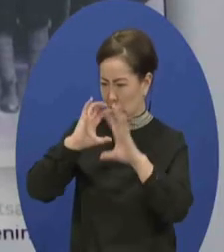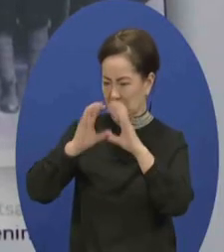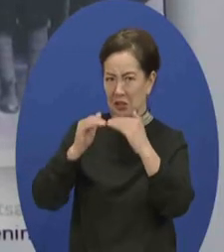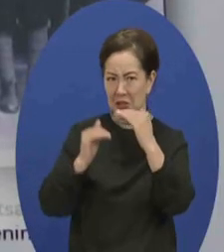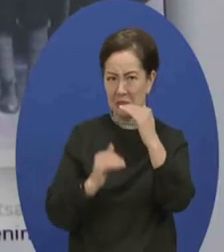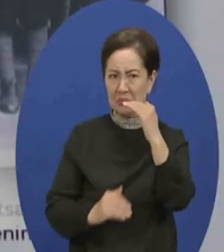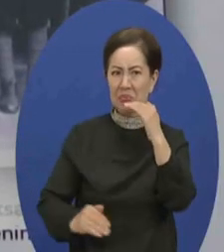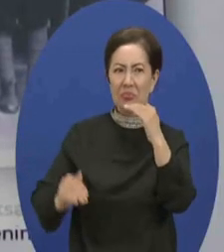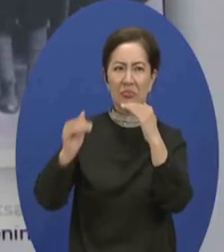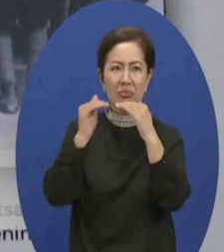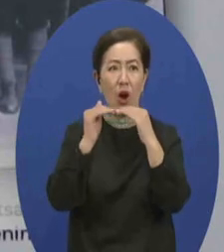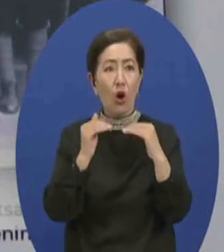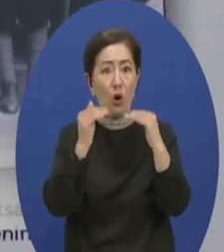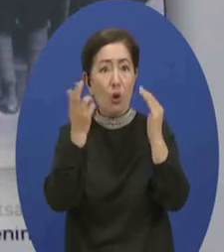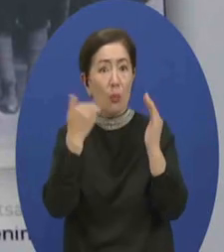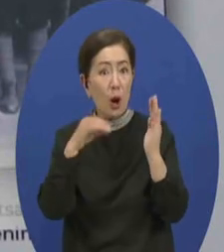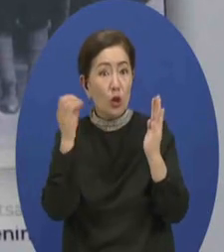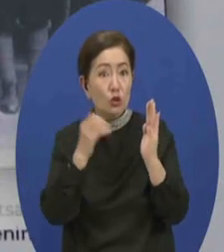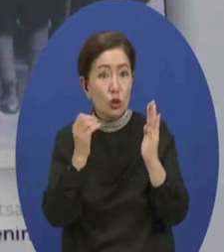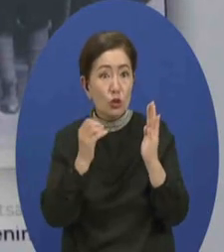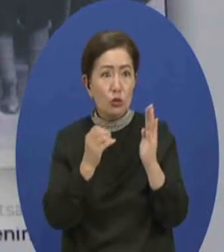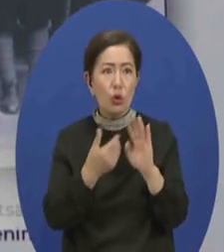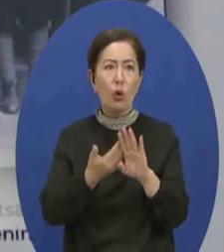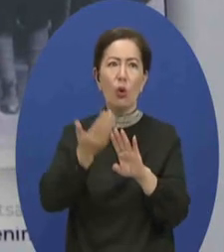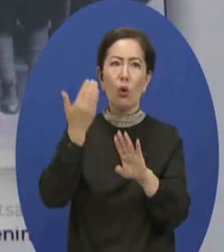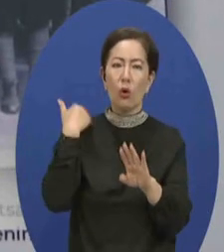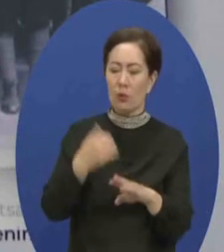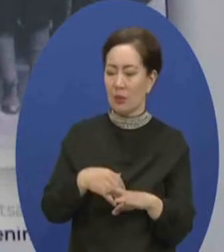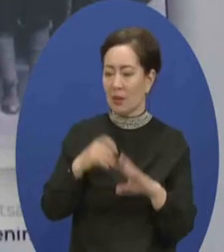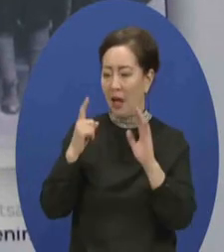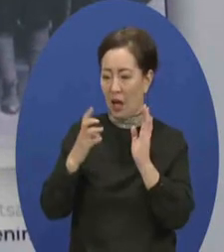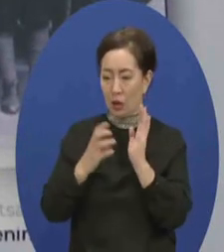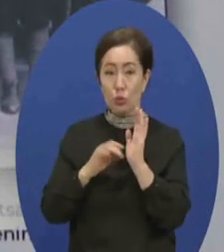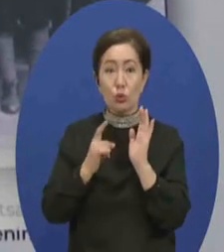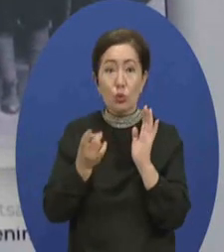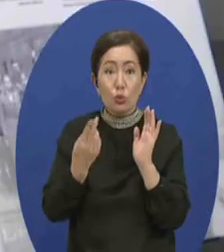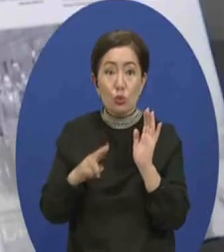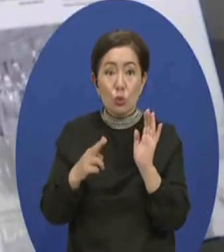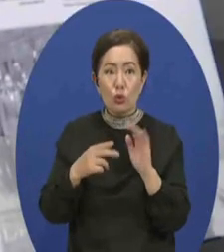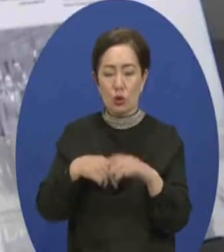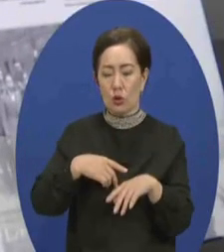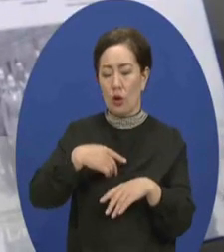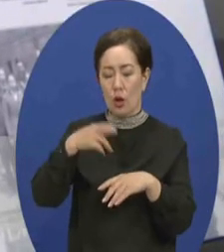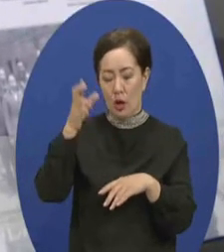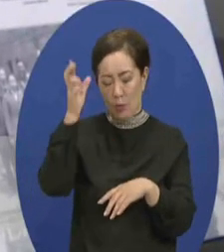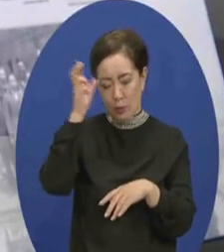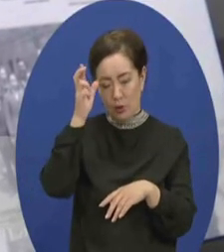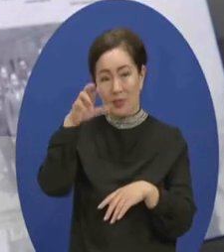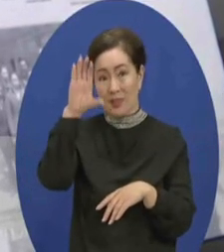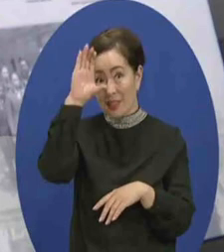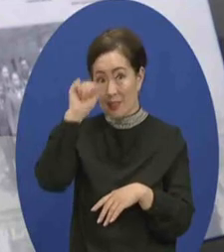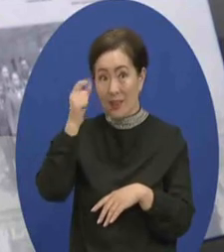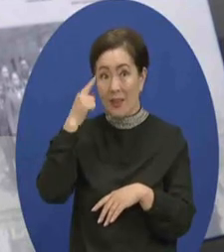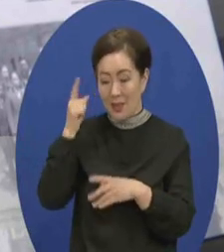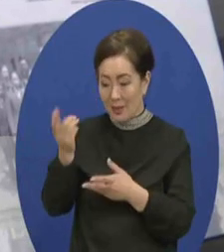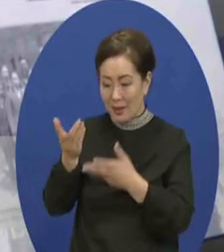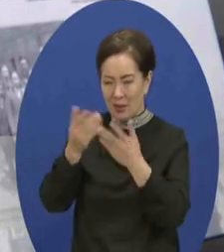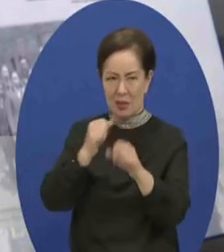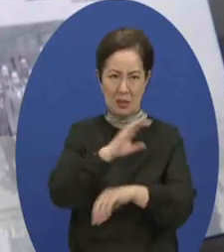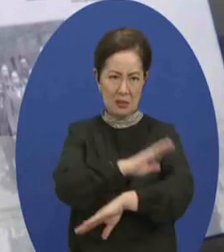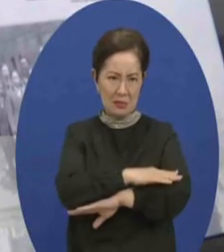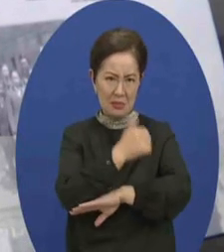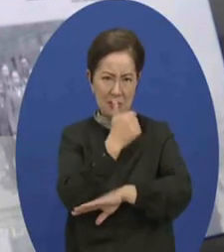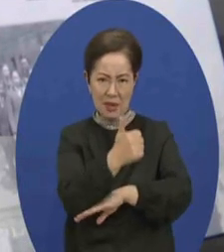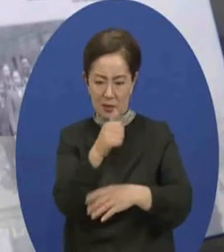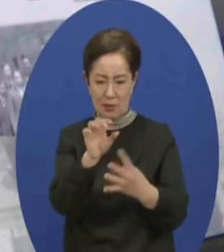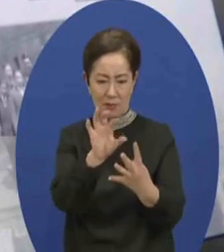хөгжилтөд хүл нийлүүлэх ёстой юм а гэдгийг аль 19-р зуунд тухайн үеийн гэгэрлийн сайд Эрдэнэ Батхан санаачилж сурлаг хүмүүжлэрэ тэргүүлж